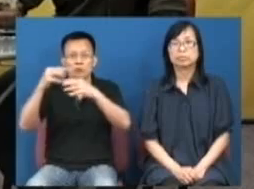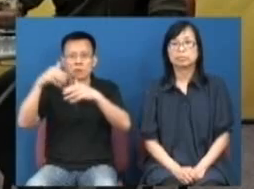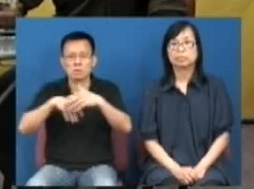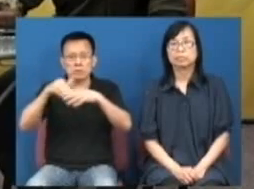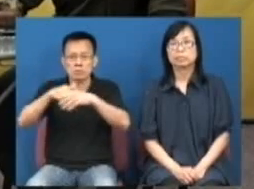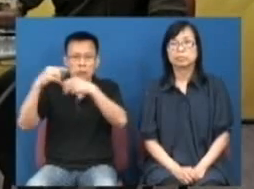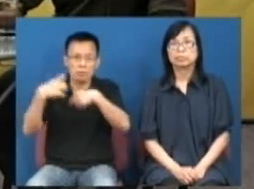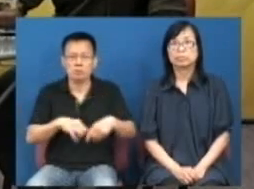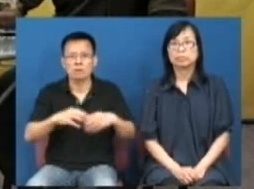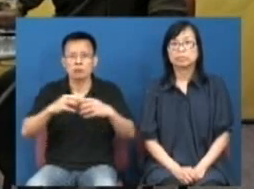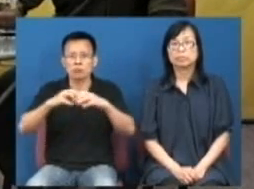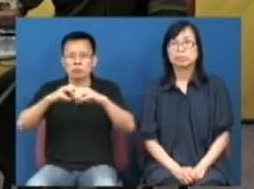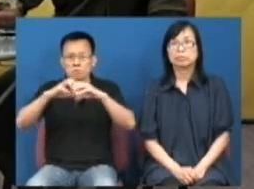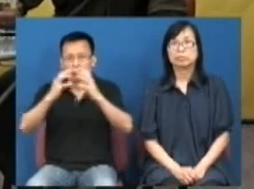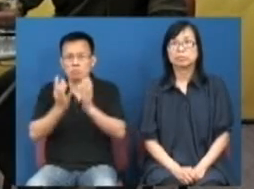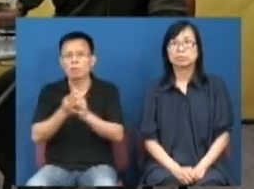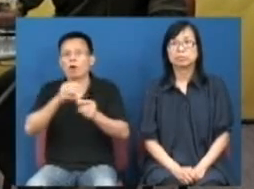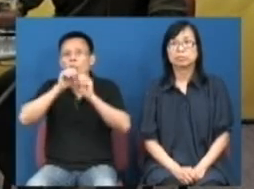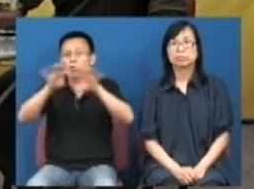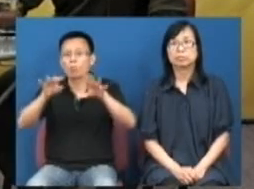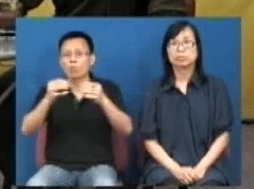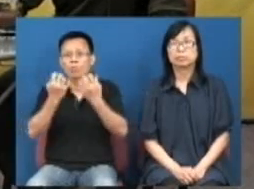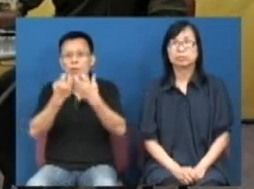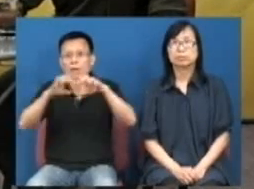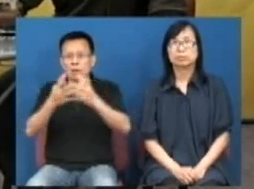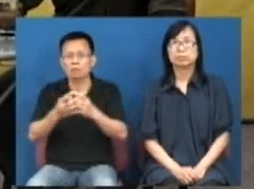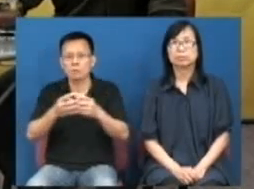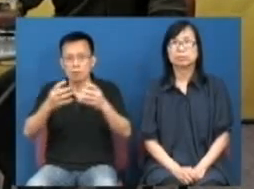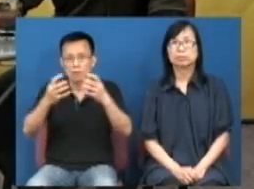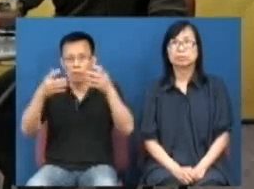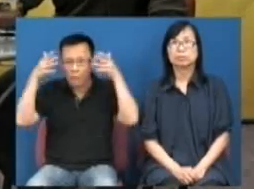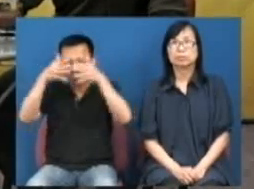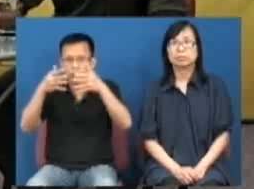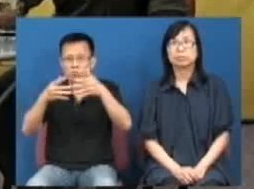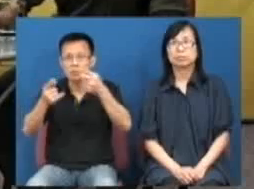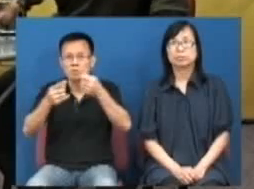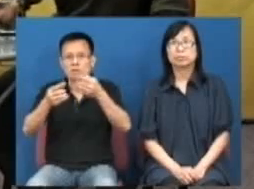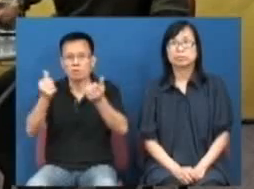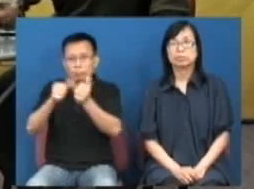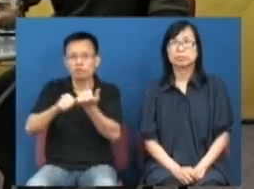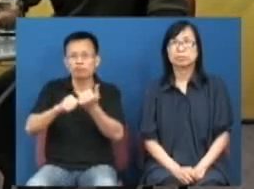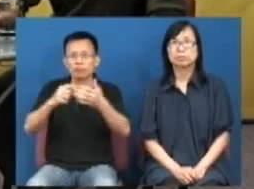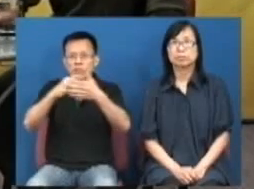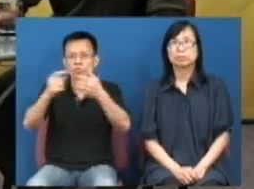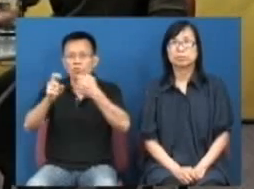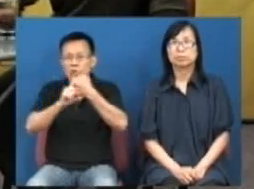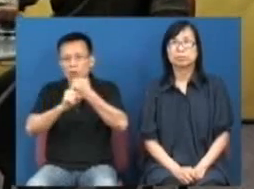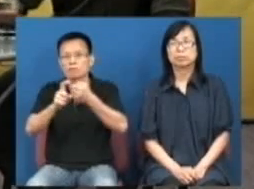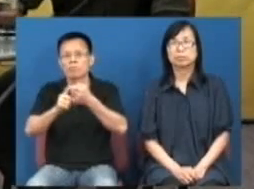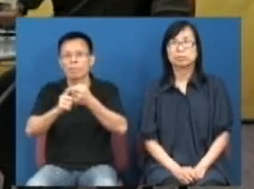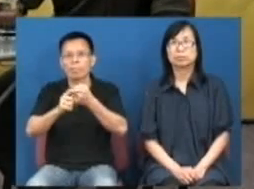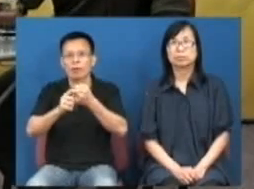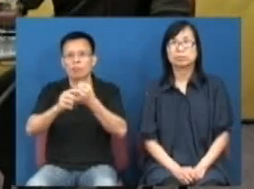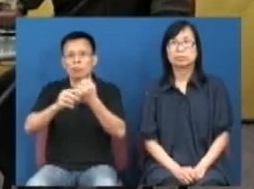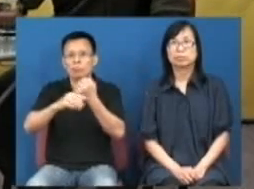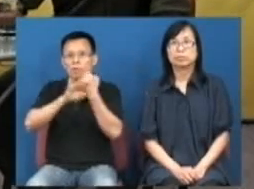待所有有關嘅候選人咧，廣播機構應留意咧附錄九啦。嗱，喺第一執翻嚟嘅附錄九啦。 佢話法庭咧喺同一